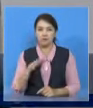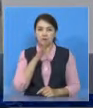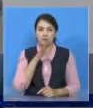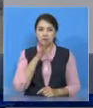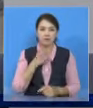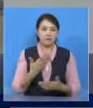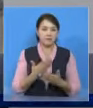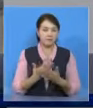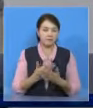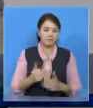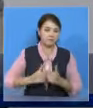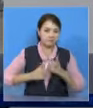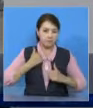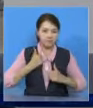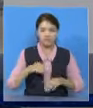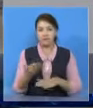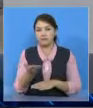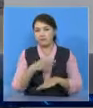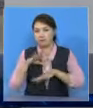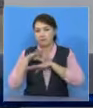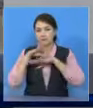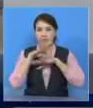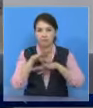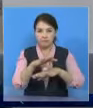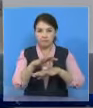все равно старается, ведет нас.